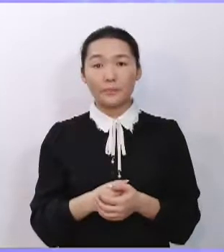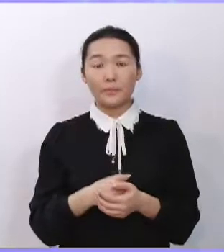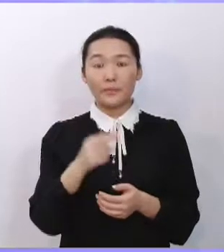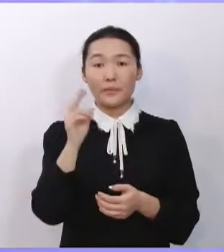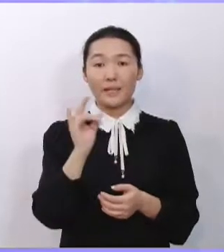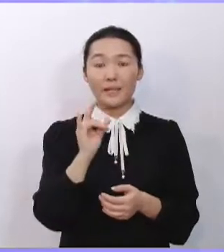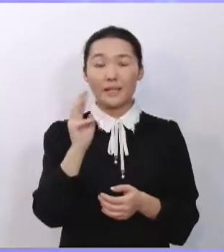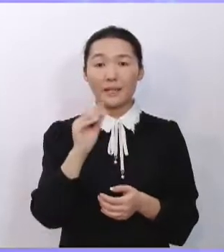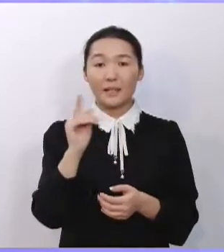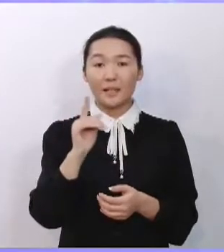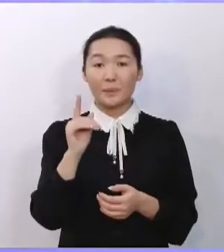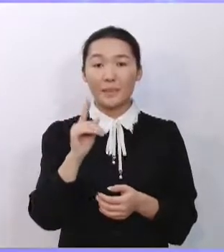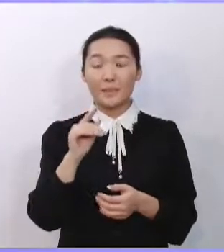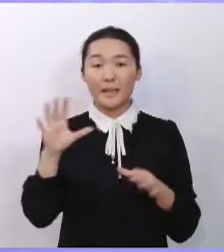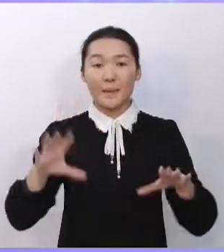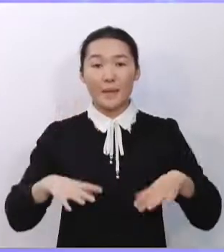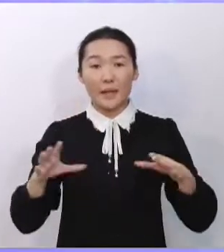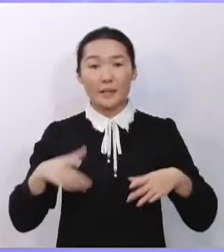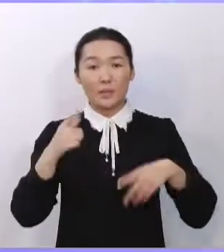Кымыз бээнин сүтүнөн жасалат.